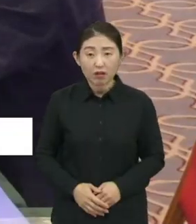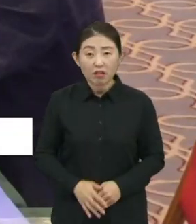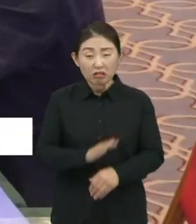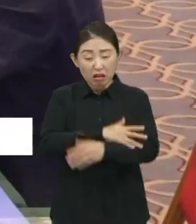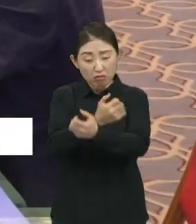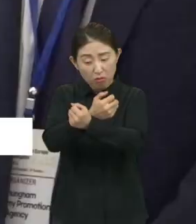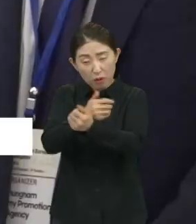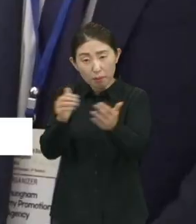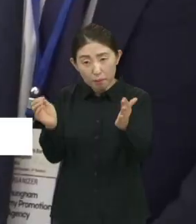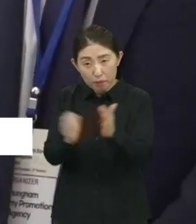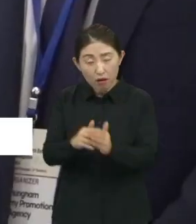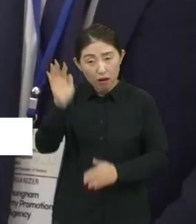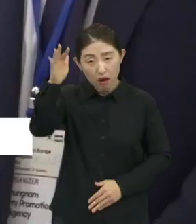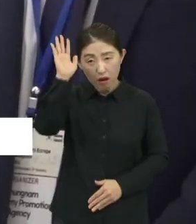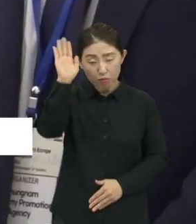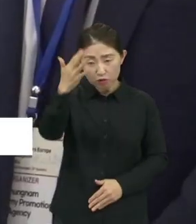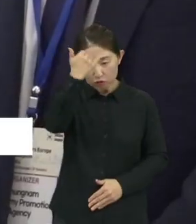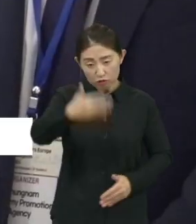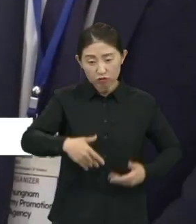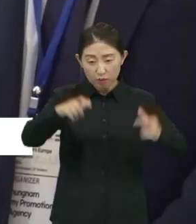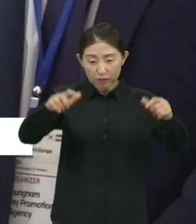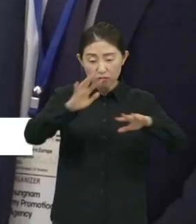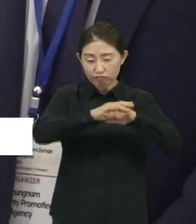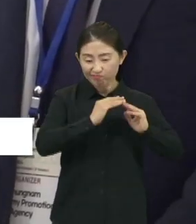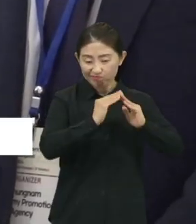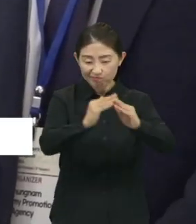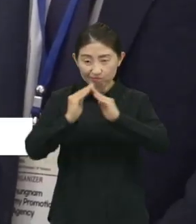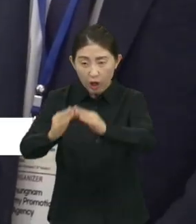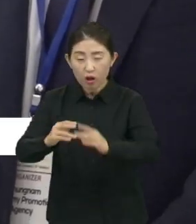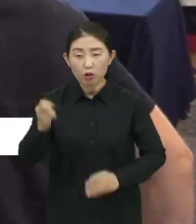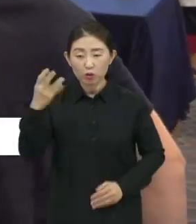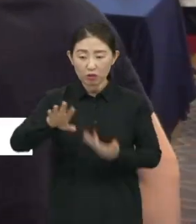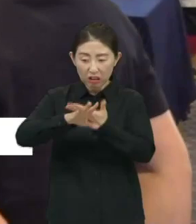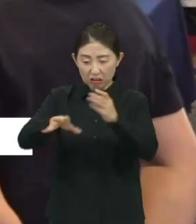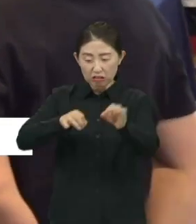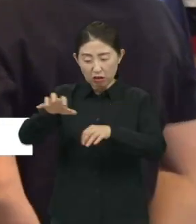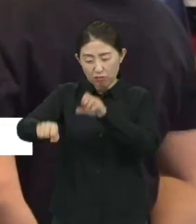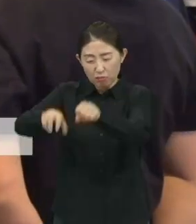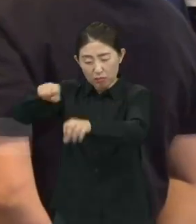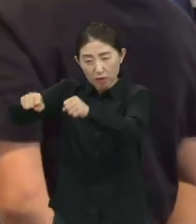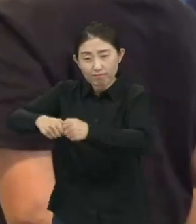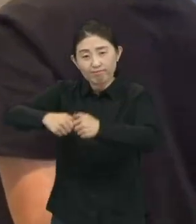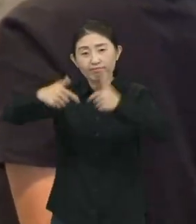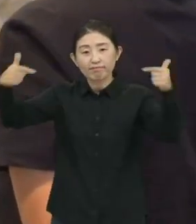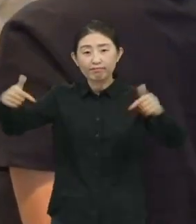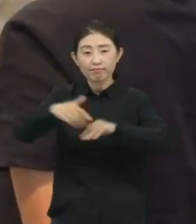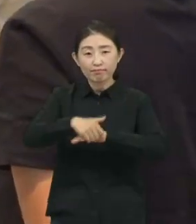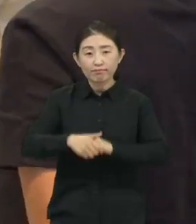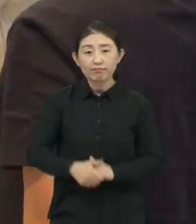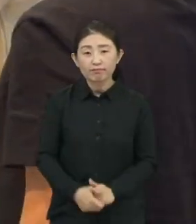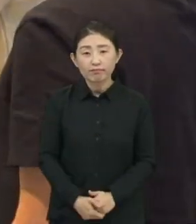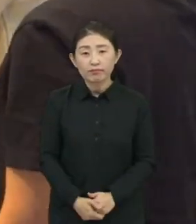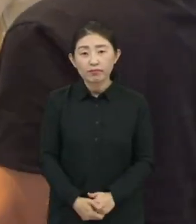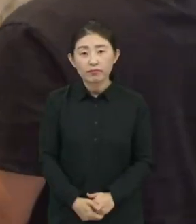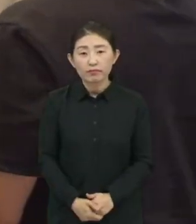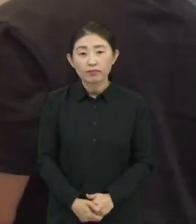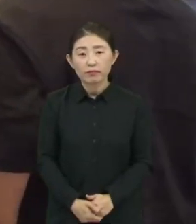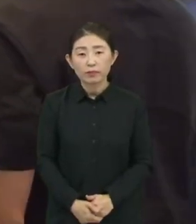토대로 충남의 스마트 농업 고도화와 경제 영토 확장에 속도를 낸다는 계획입니다. TJB 장석영입니다.